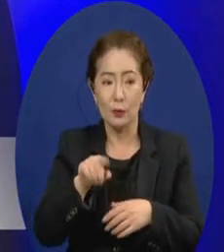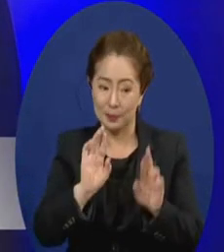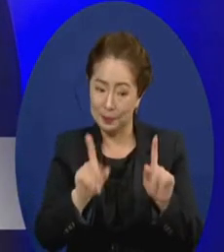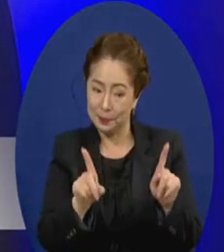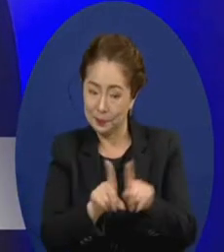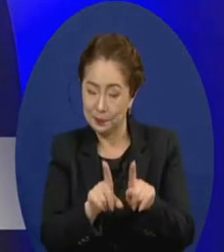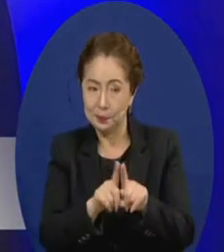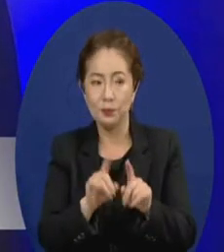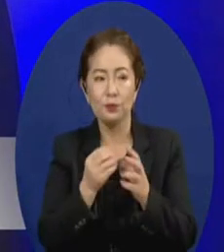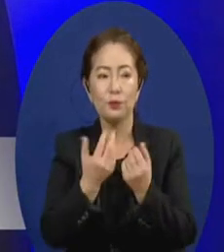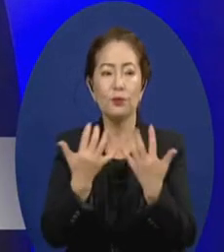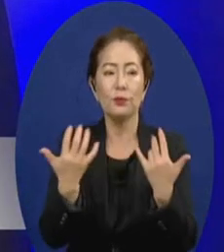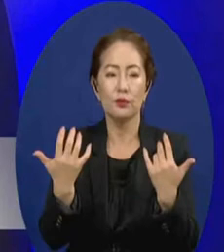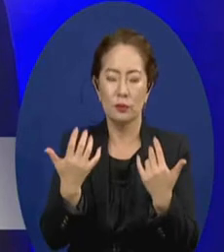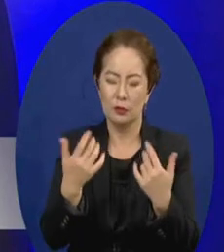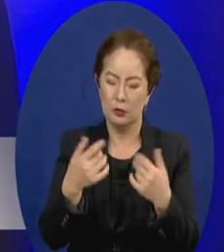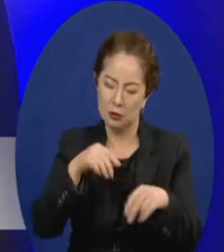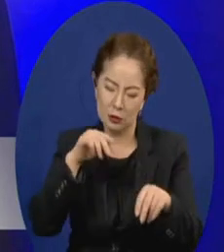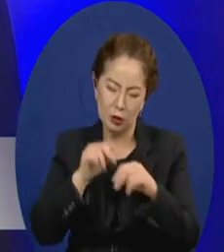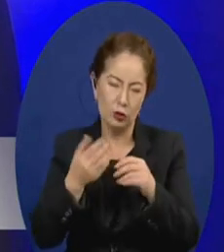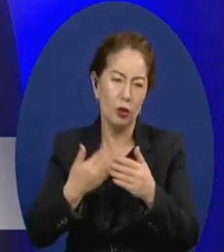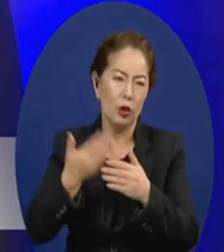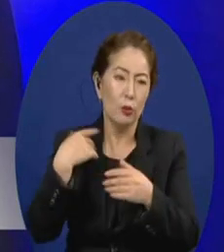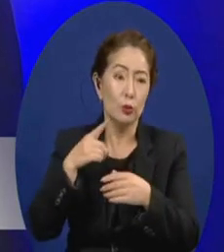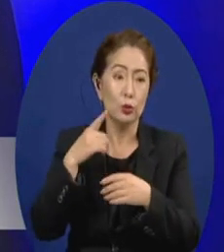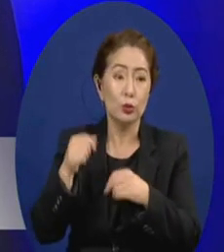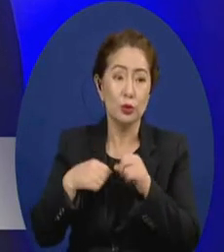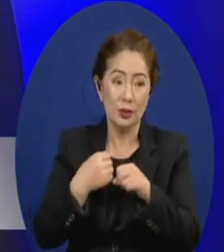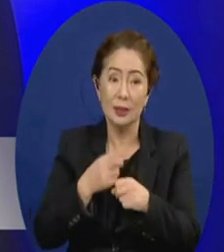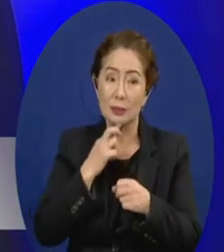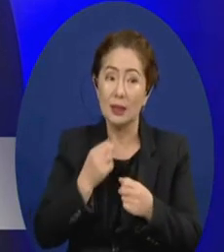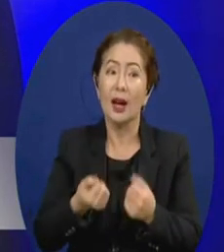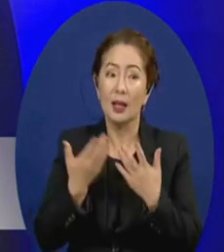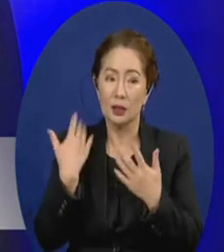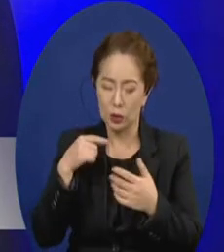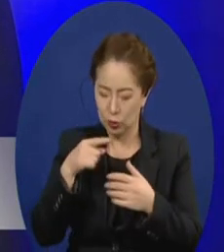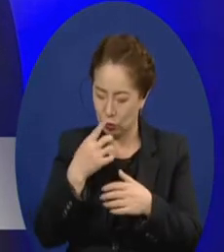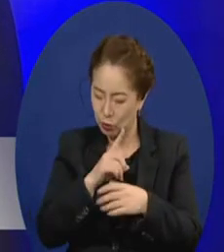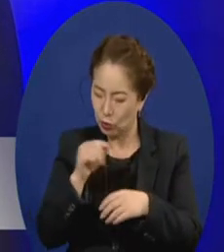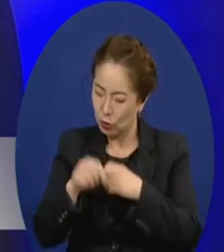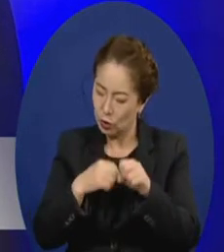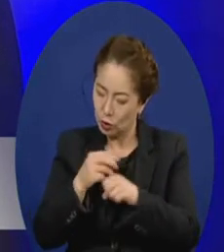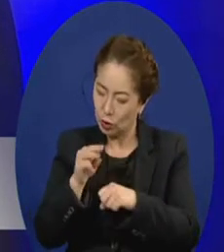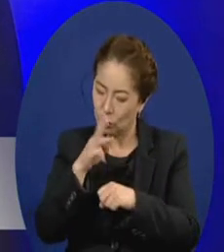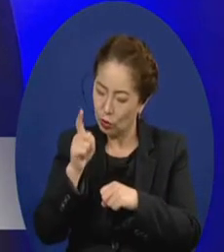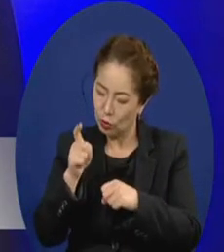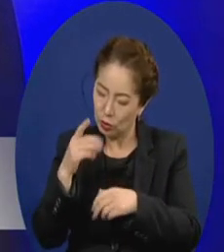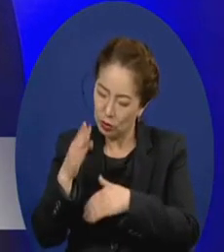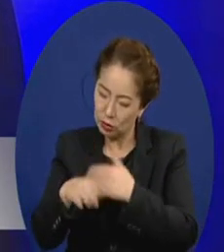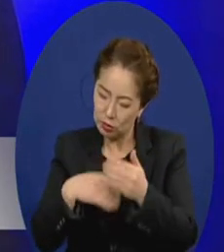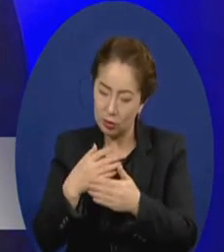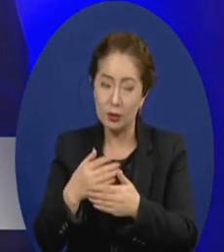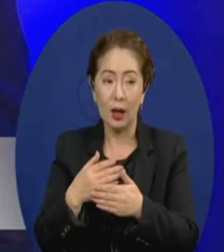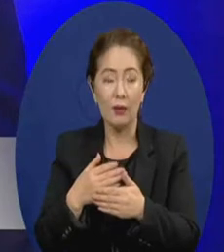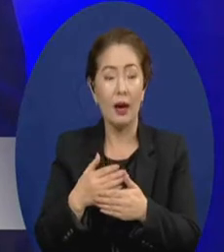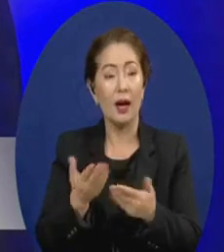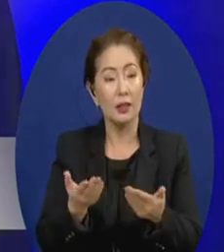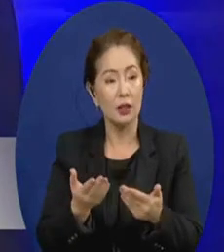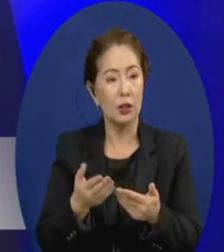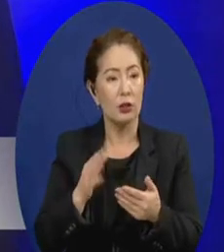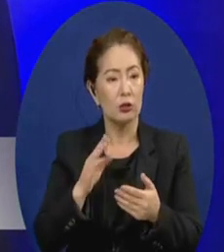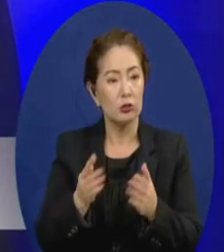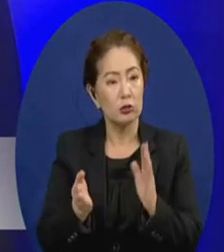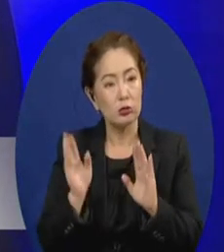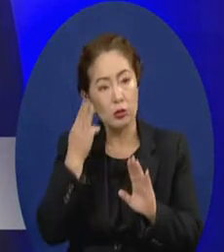ковидтэй адилхан ийм олон сорилтууд өнгөрсөн 100 жил байсан. Тэр 100 жилийн түүхийг одоо давж тийм ээ тодорхой